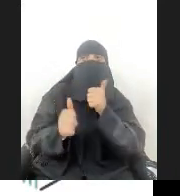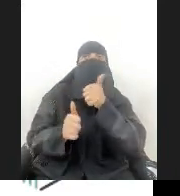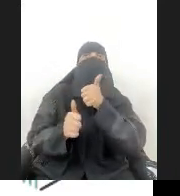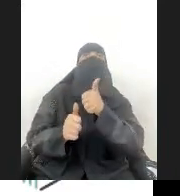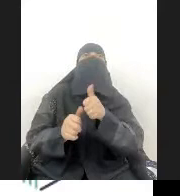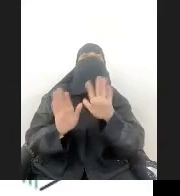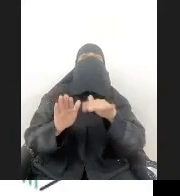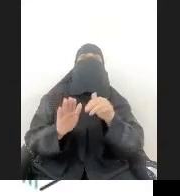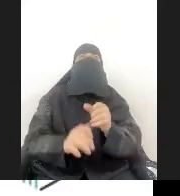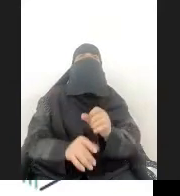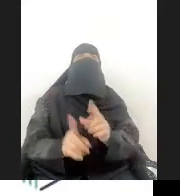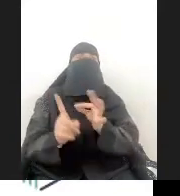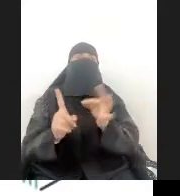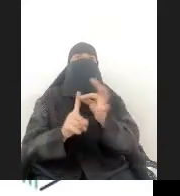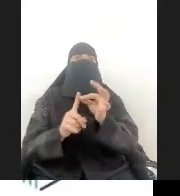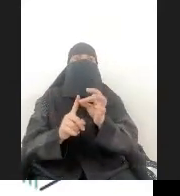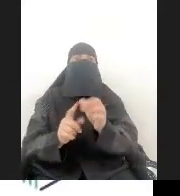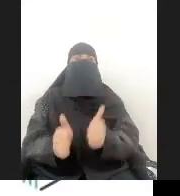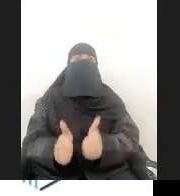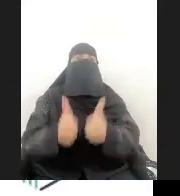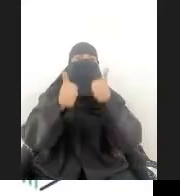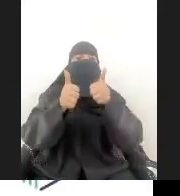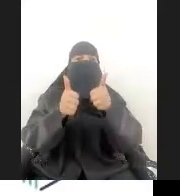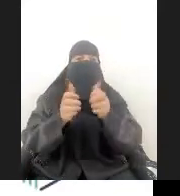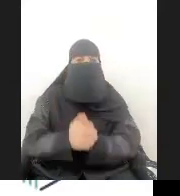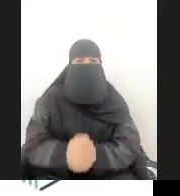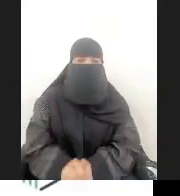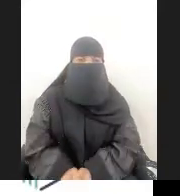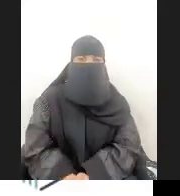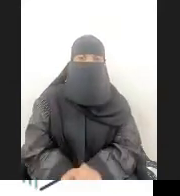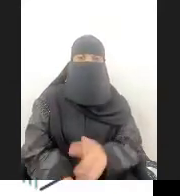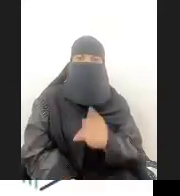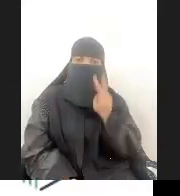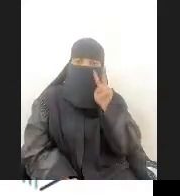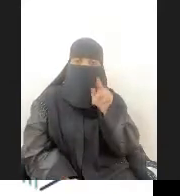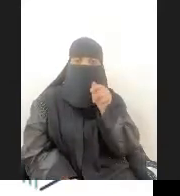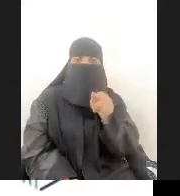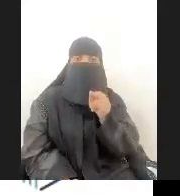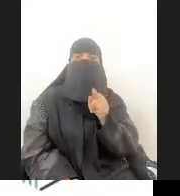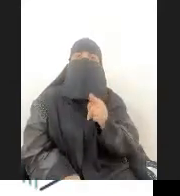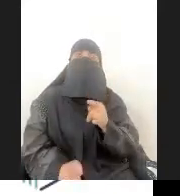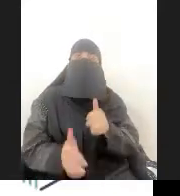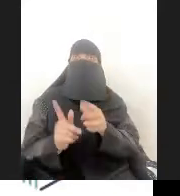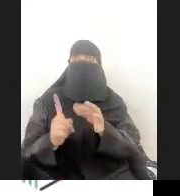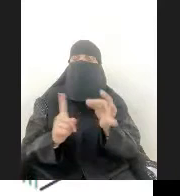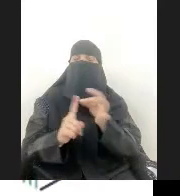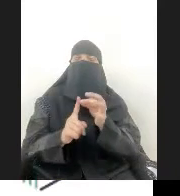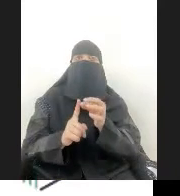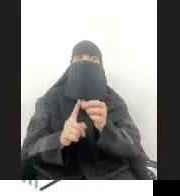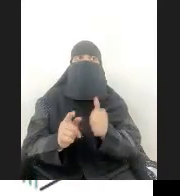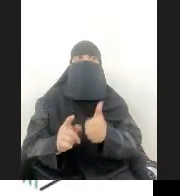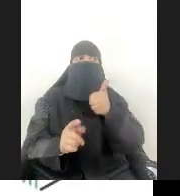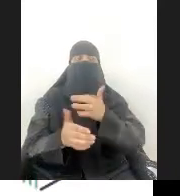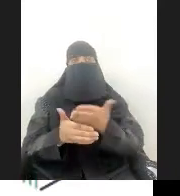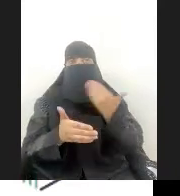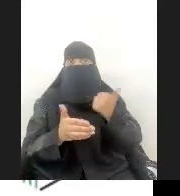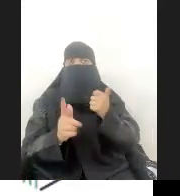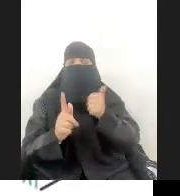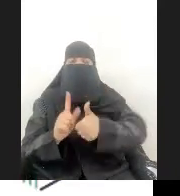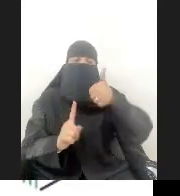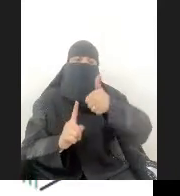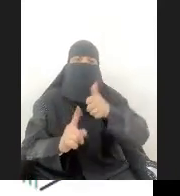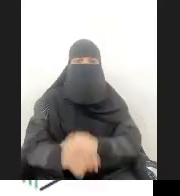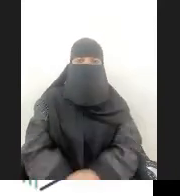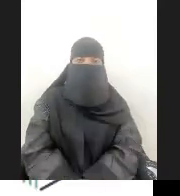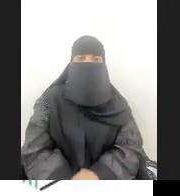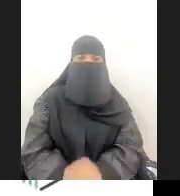المرغوبة، كيف نتأكد من تحقيق الطلاب لتلك الأهداف السابق تحقيقها. إذا لازم نحدد أساليب تقييم مناسبة. وفي